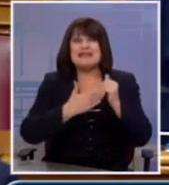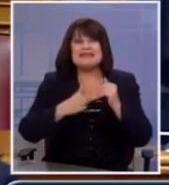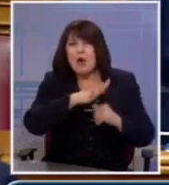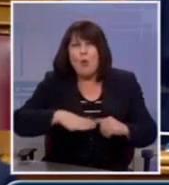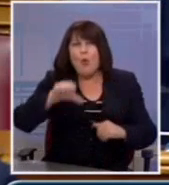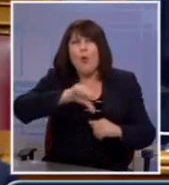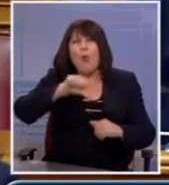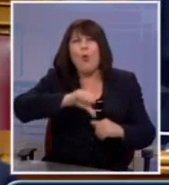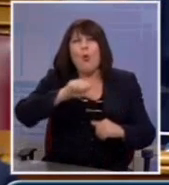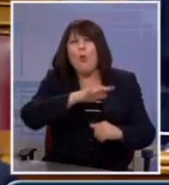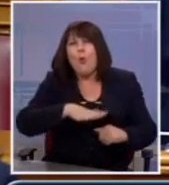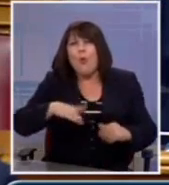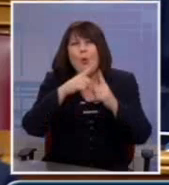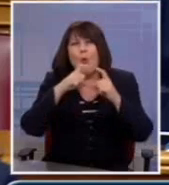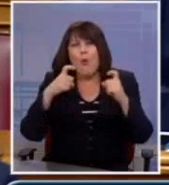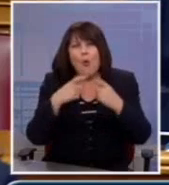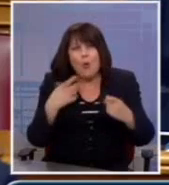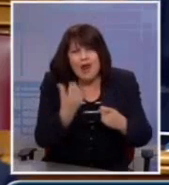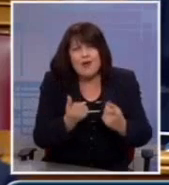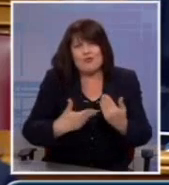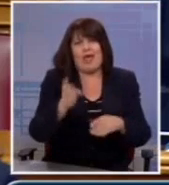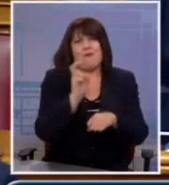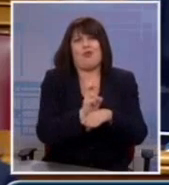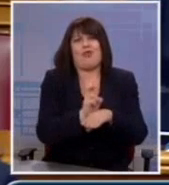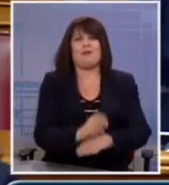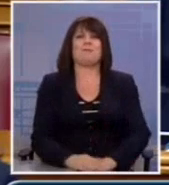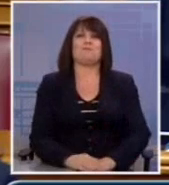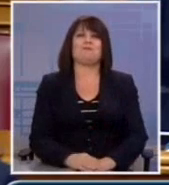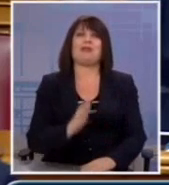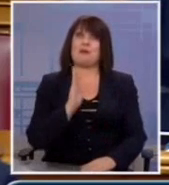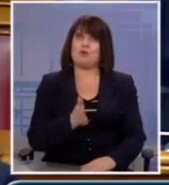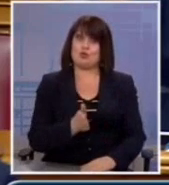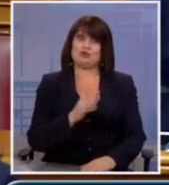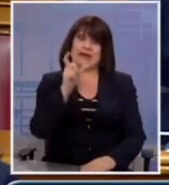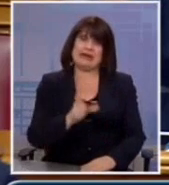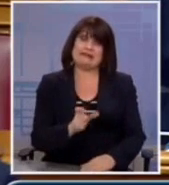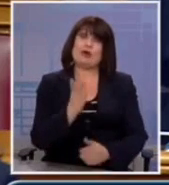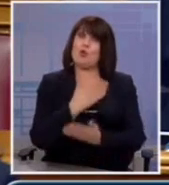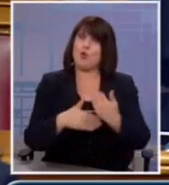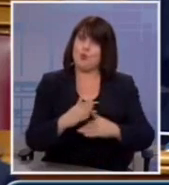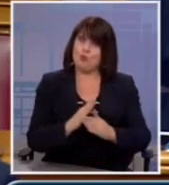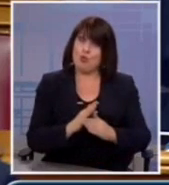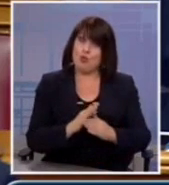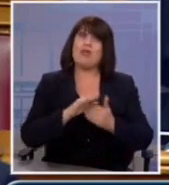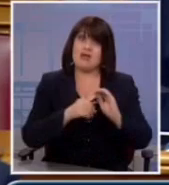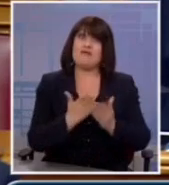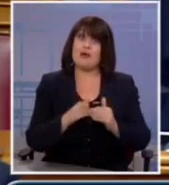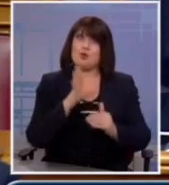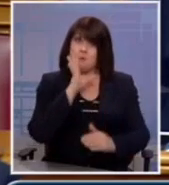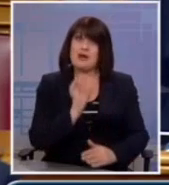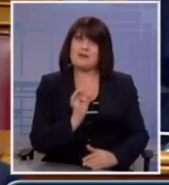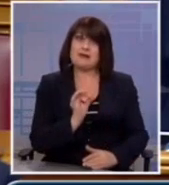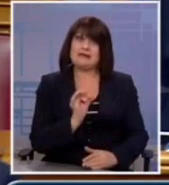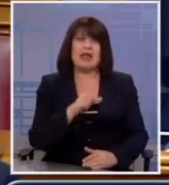καύσιμα όλων των ειδών. Και θα μπορούσα, αν είχατε κάνει τον κόπο, αν είχατε ένα πραγματικό ενδιαφέρον για